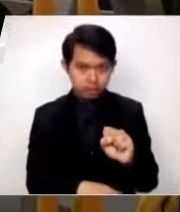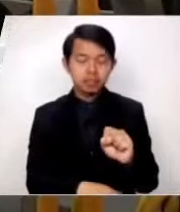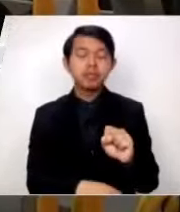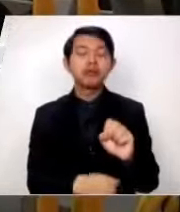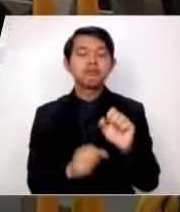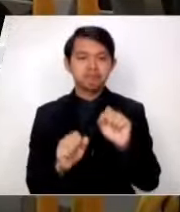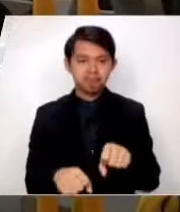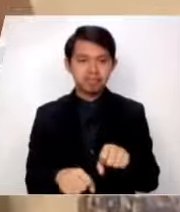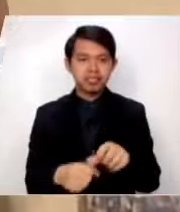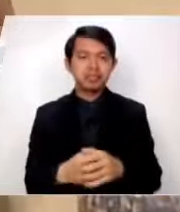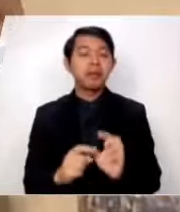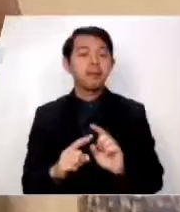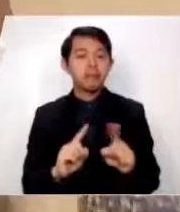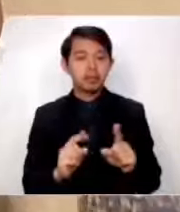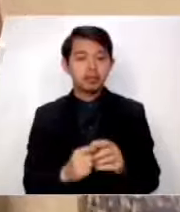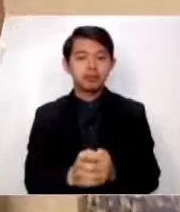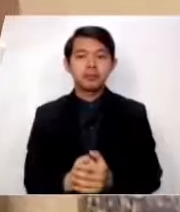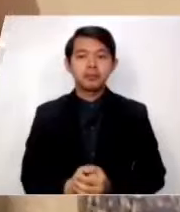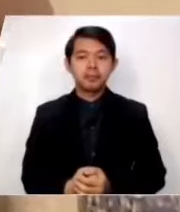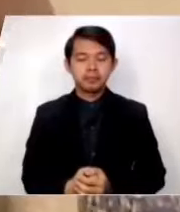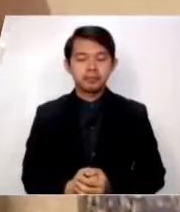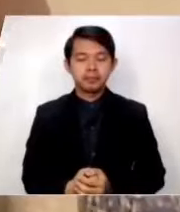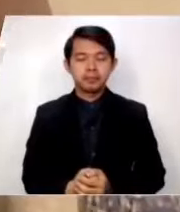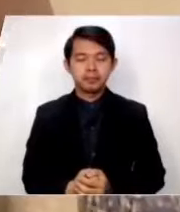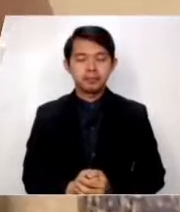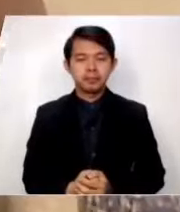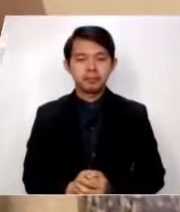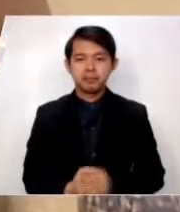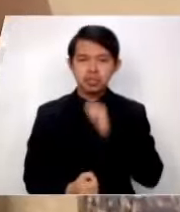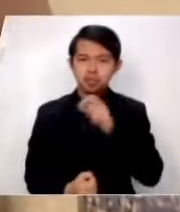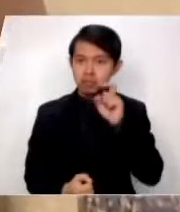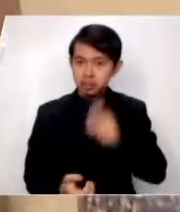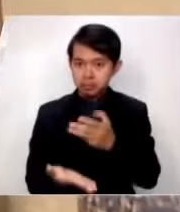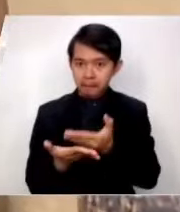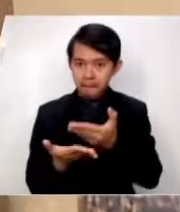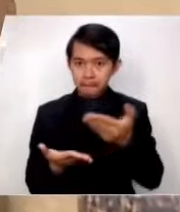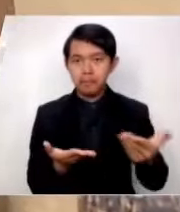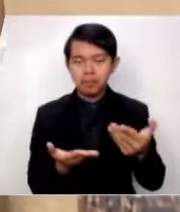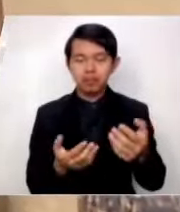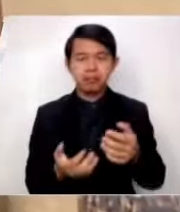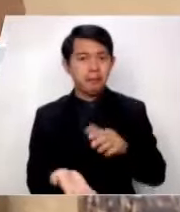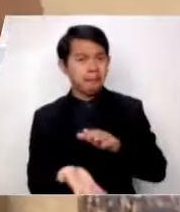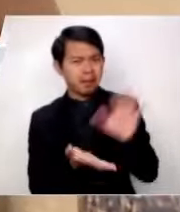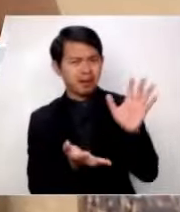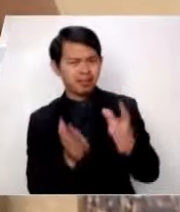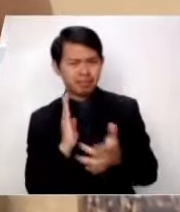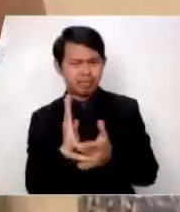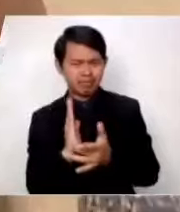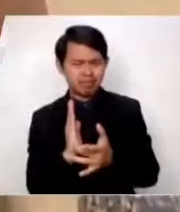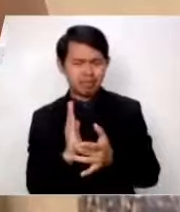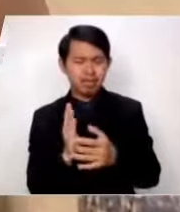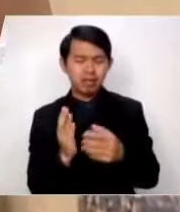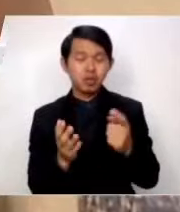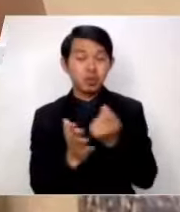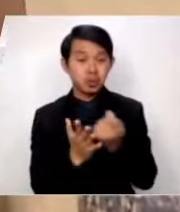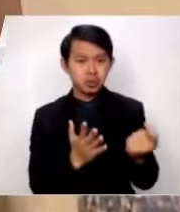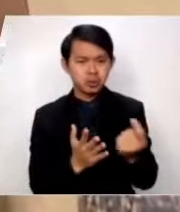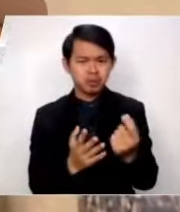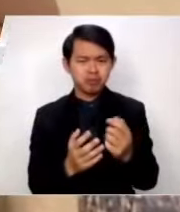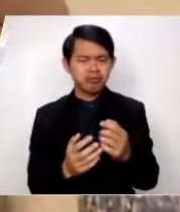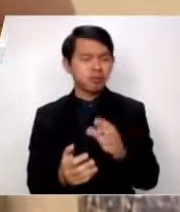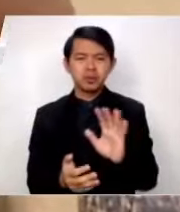like bodybuilders. Hindi naman kailangan bumili ng mamahaling equipment sa pagbubuhat. Pwede rin maging creative sa paggamit ng mga bagay